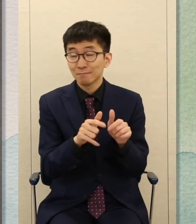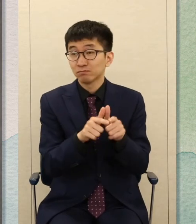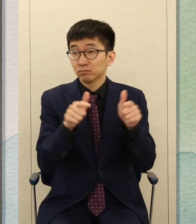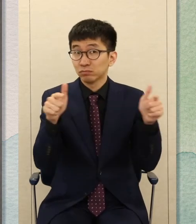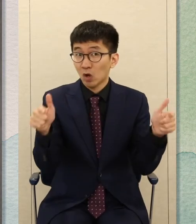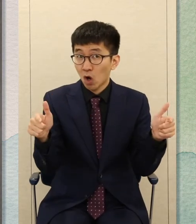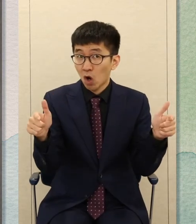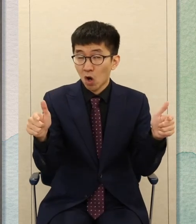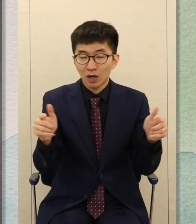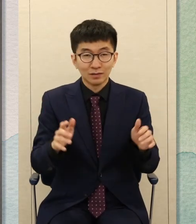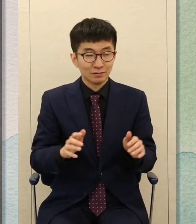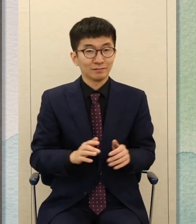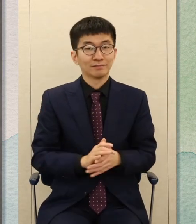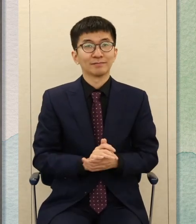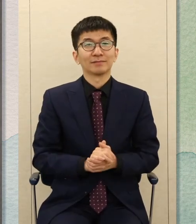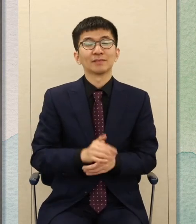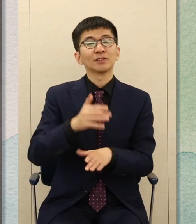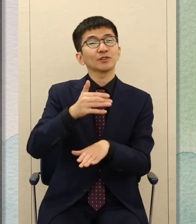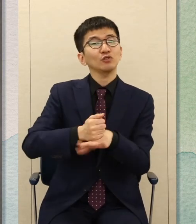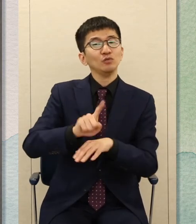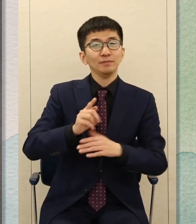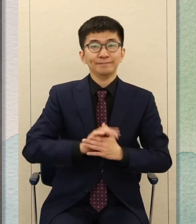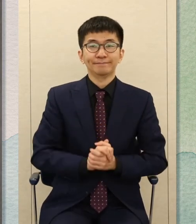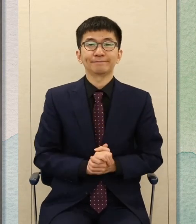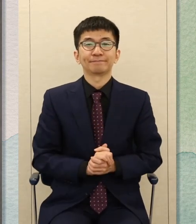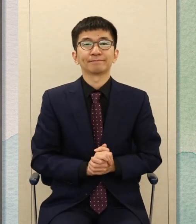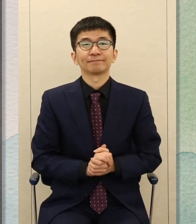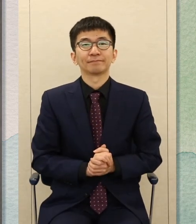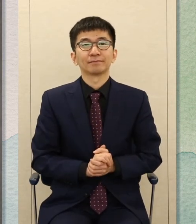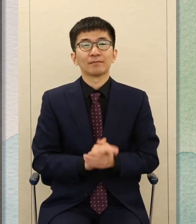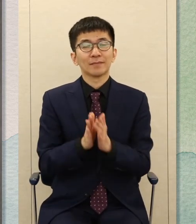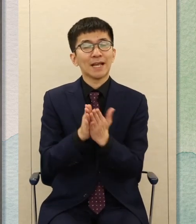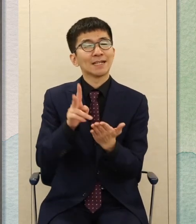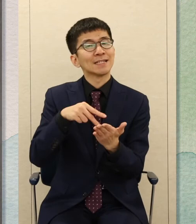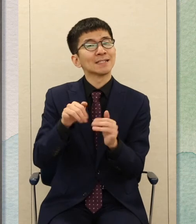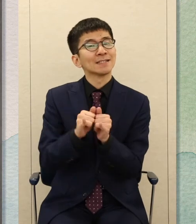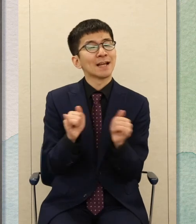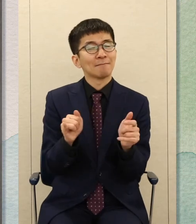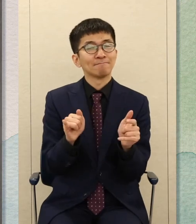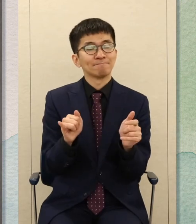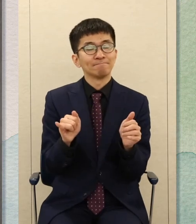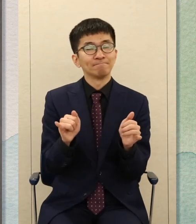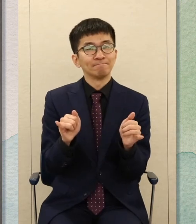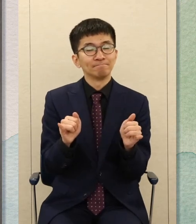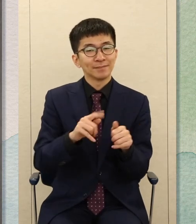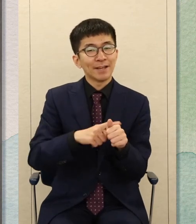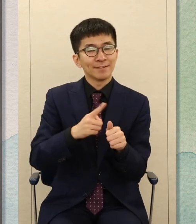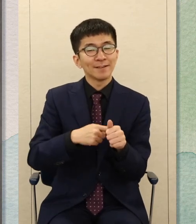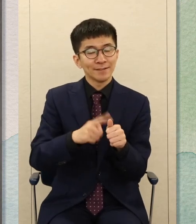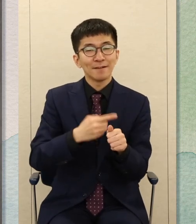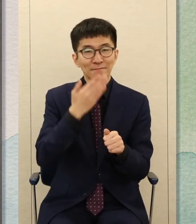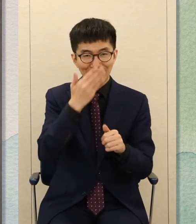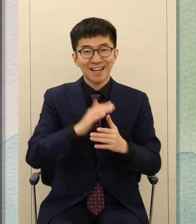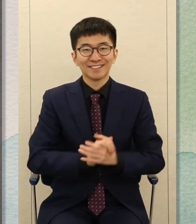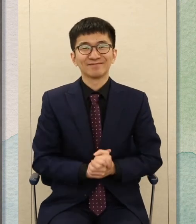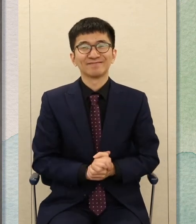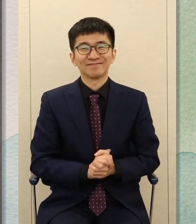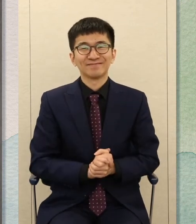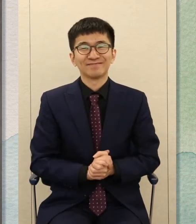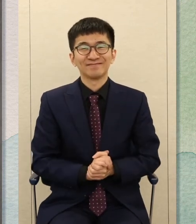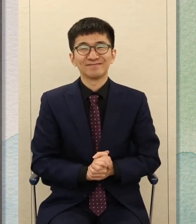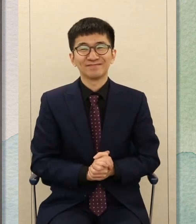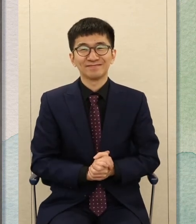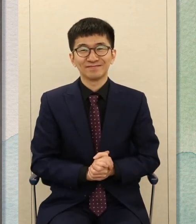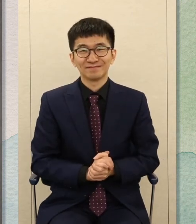그런 세상이 되게 되면 결국 독자의 수도 자연스럽게 늘어나지 않나라는 생각이 듭니다.